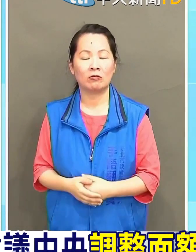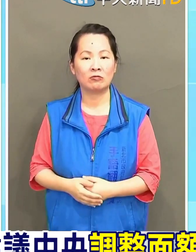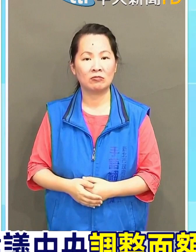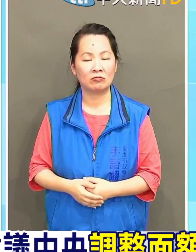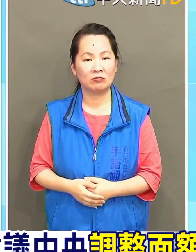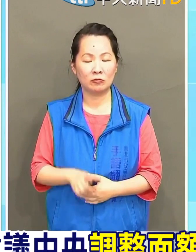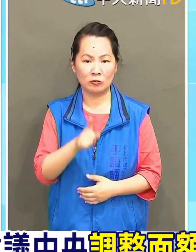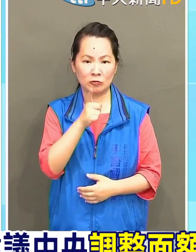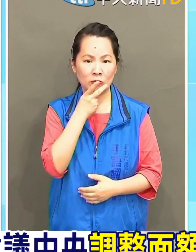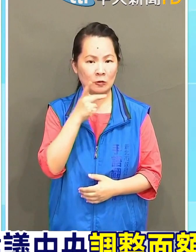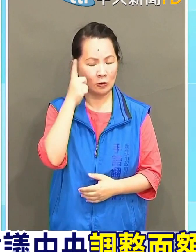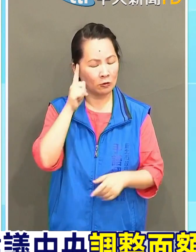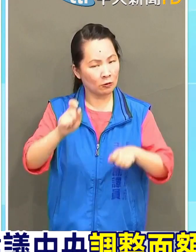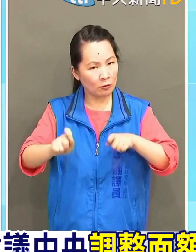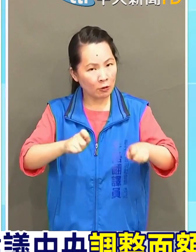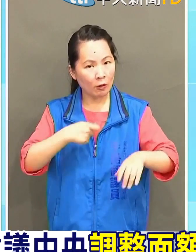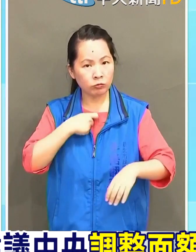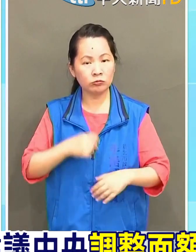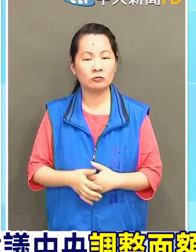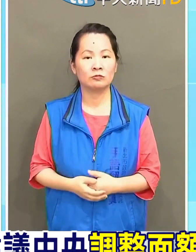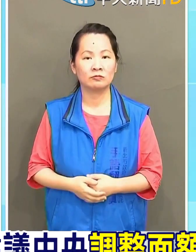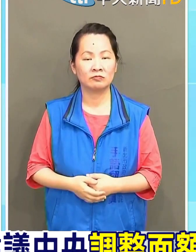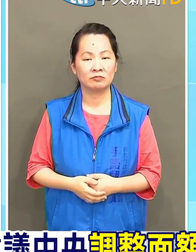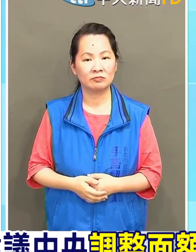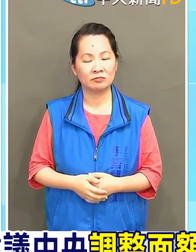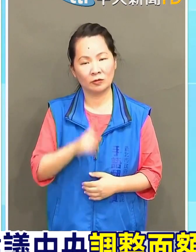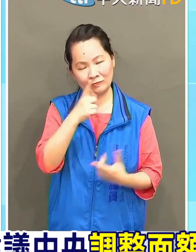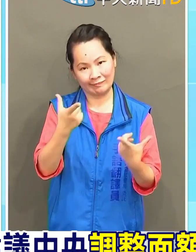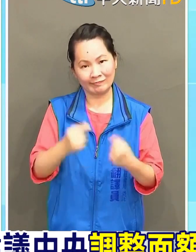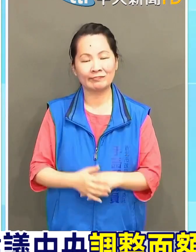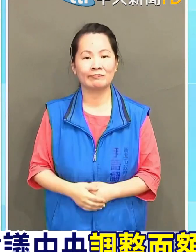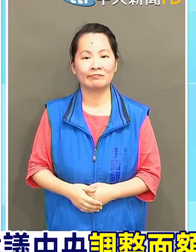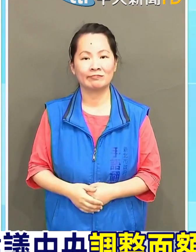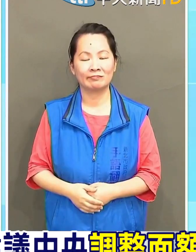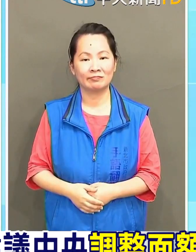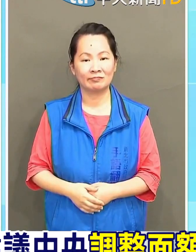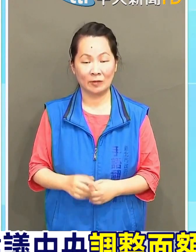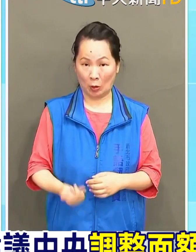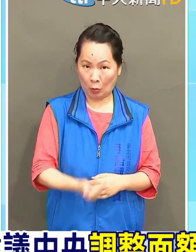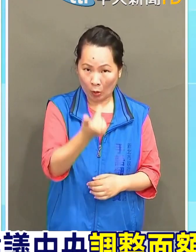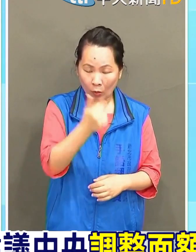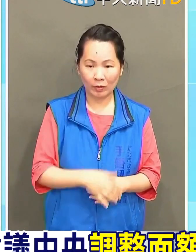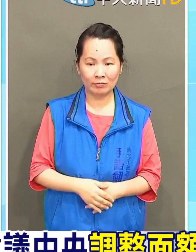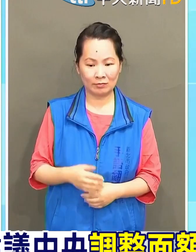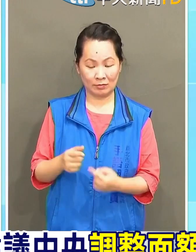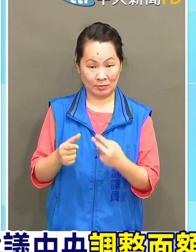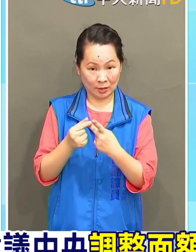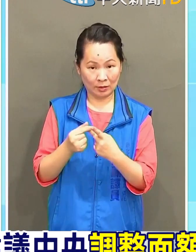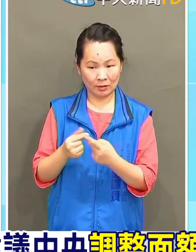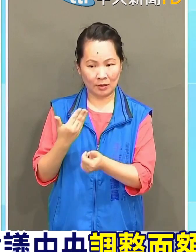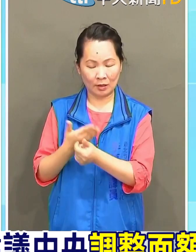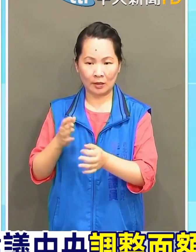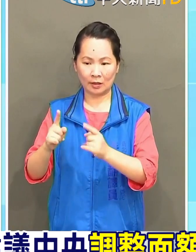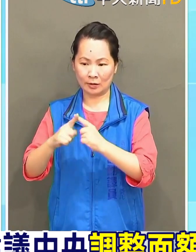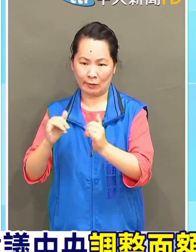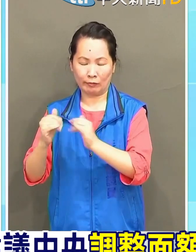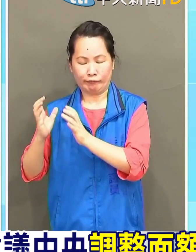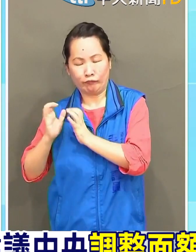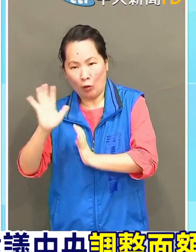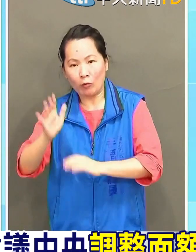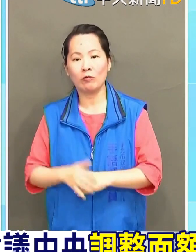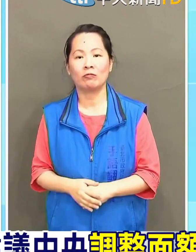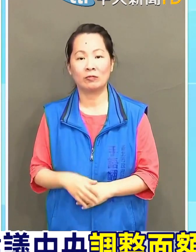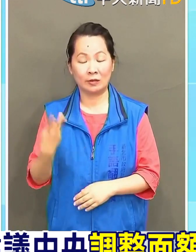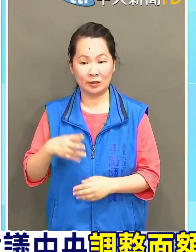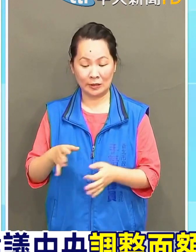多多做一考虑。还是一句话，赶快，而且不让民众负担，同时能够创造更高效